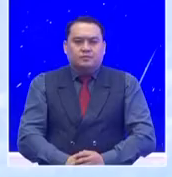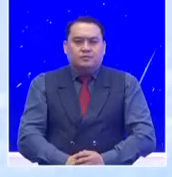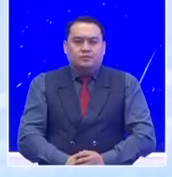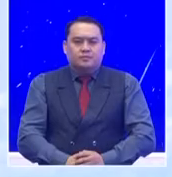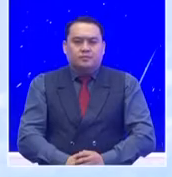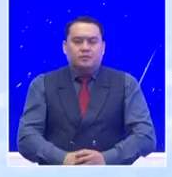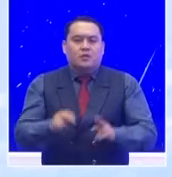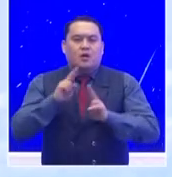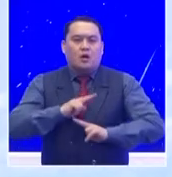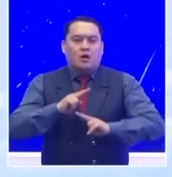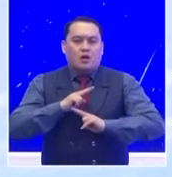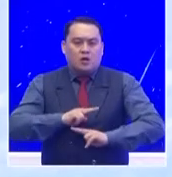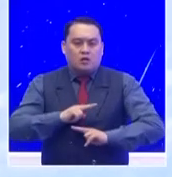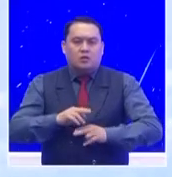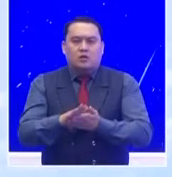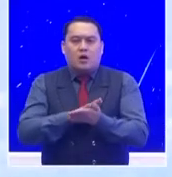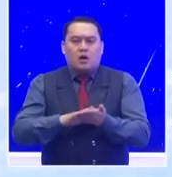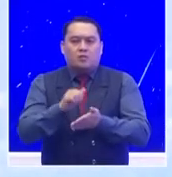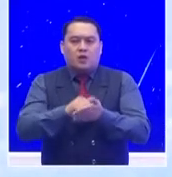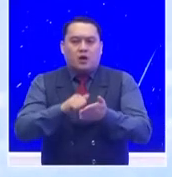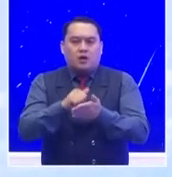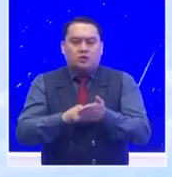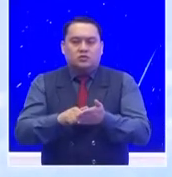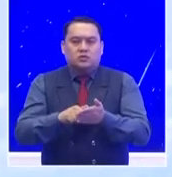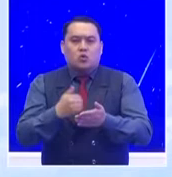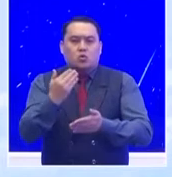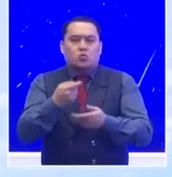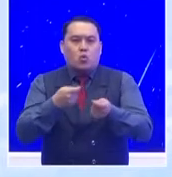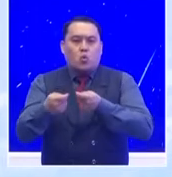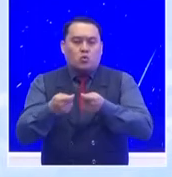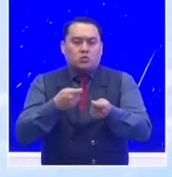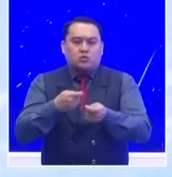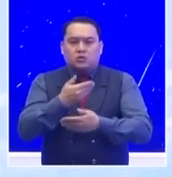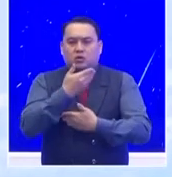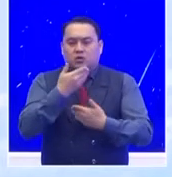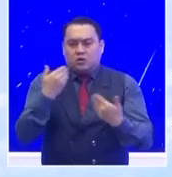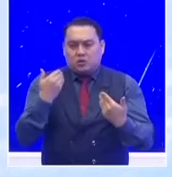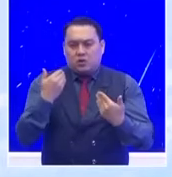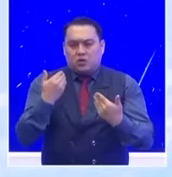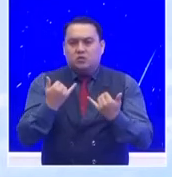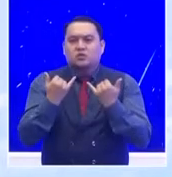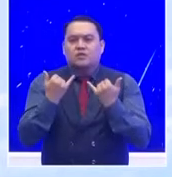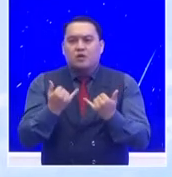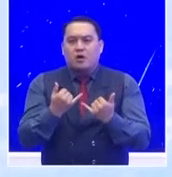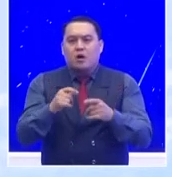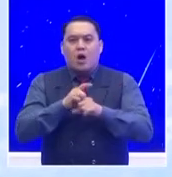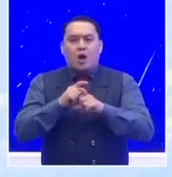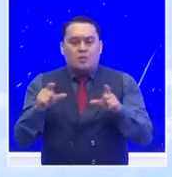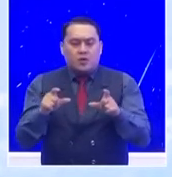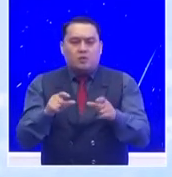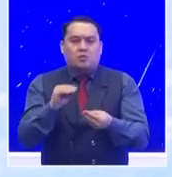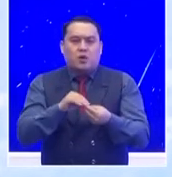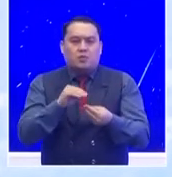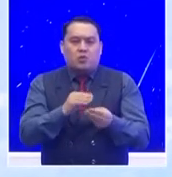По словам сотрудников Таужетысу, никаких претензий родственники погибшего к руководству лыжной базы не имеют. На данный момент объект функционирует в